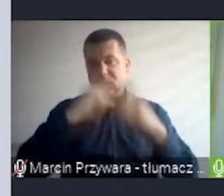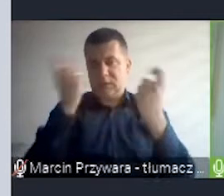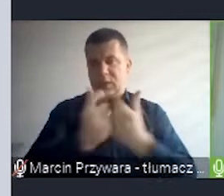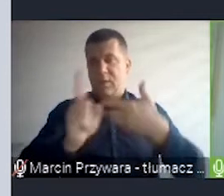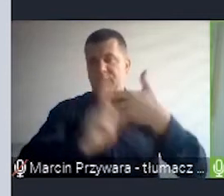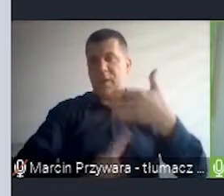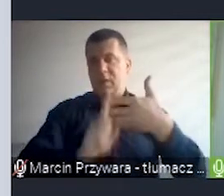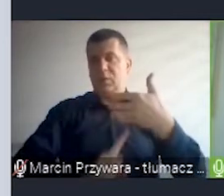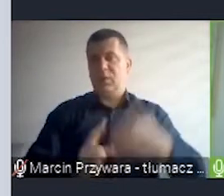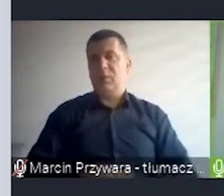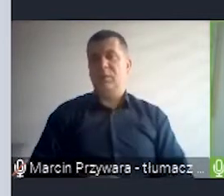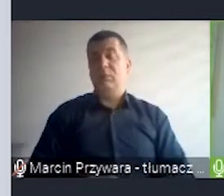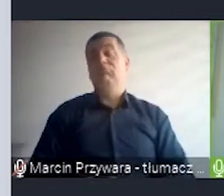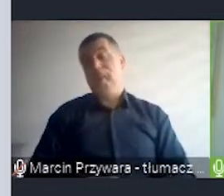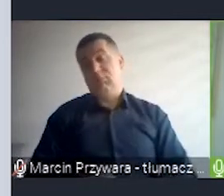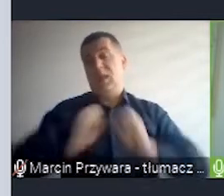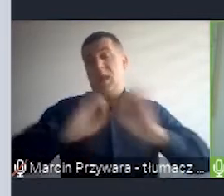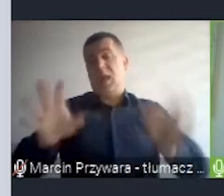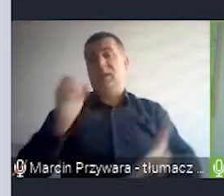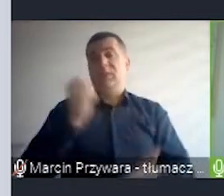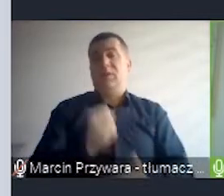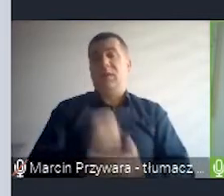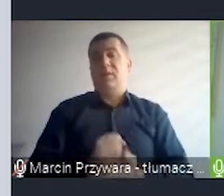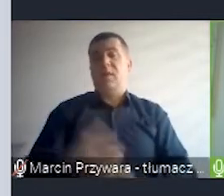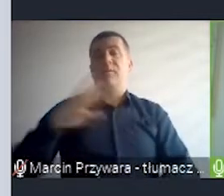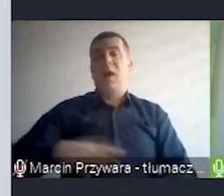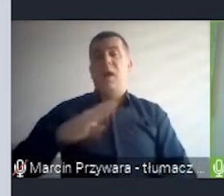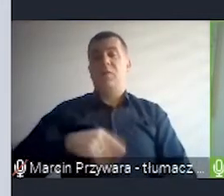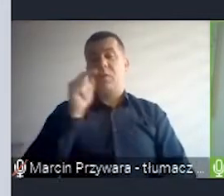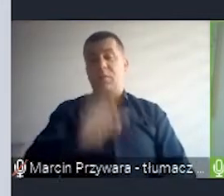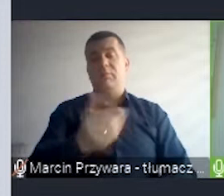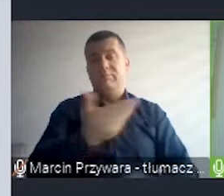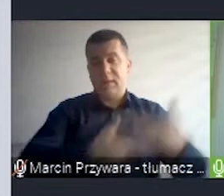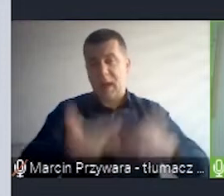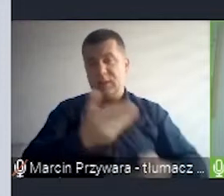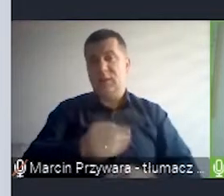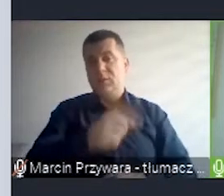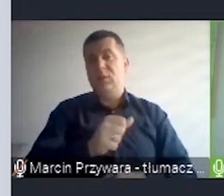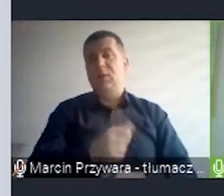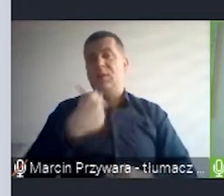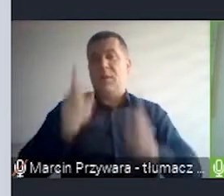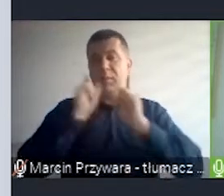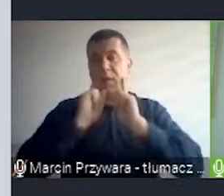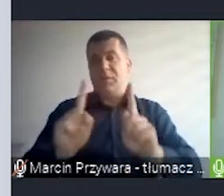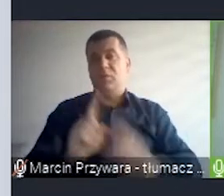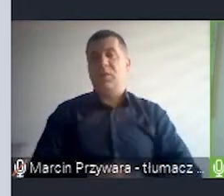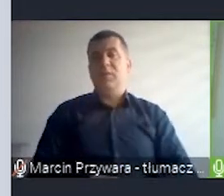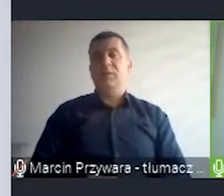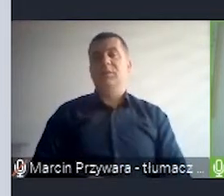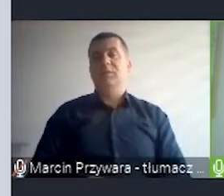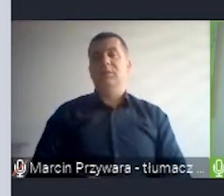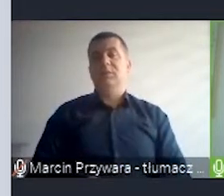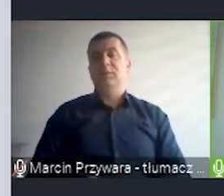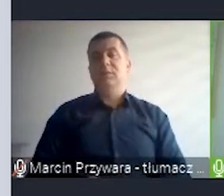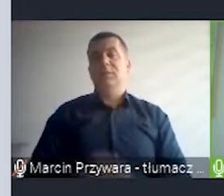faktury. No to jasna sprawa, że wartość tej transakcji to wartość nieprawidłowości.